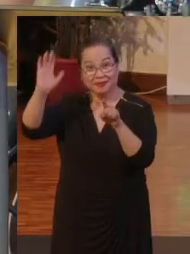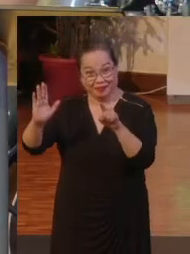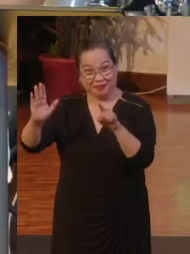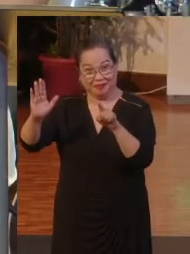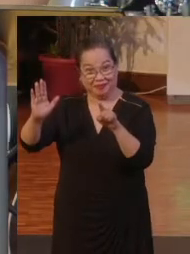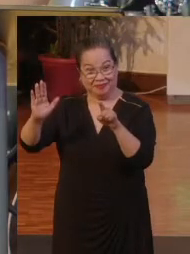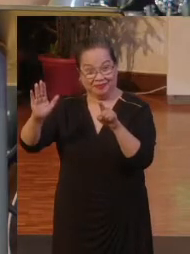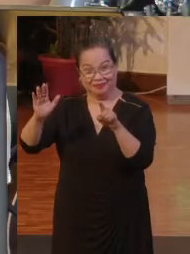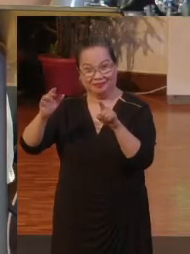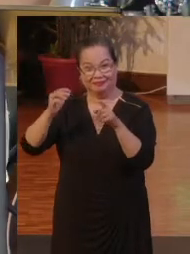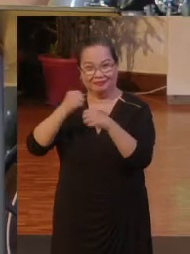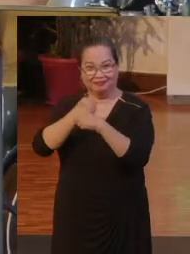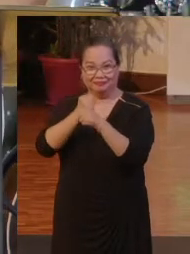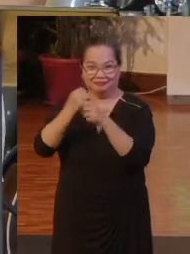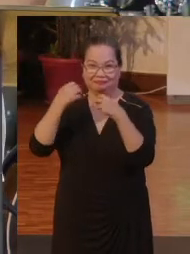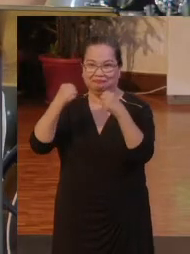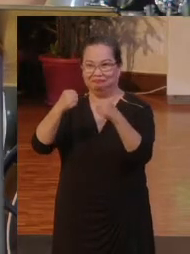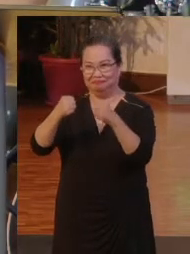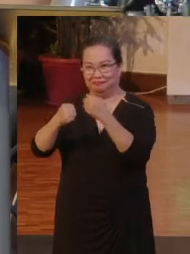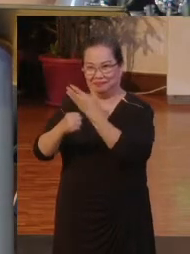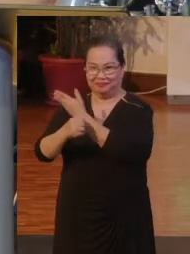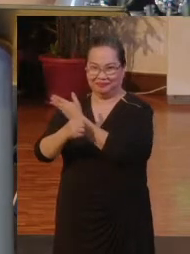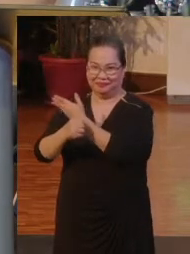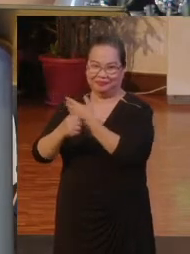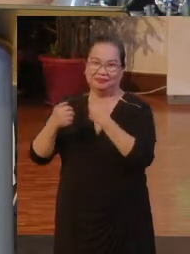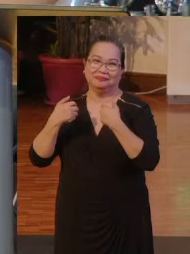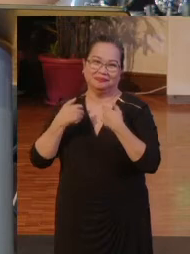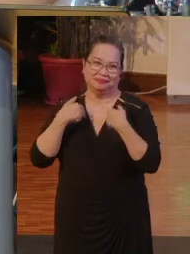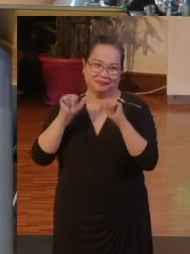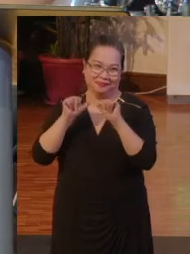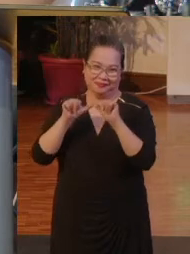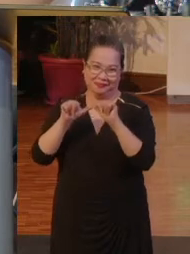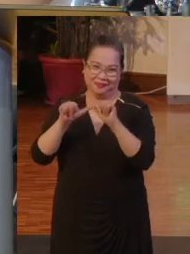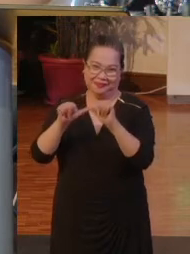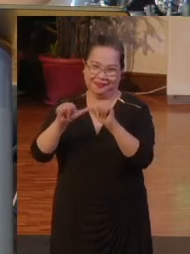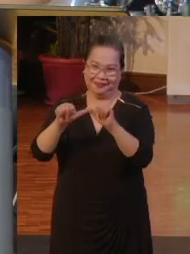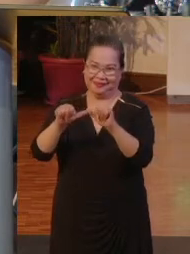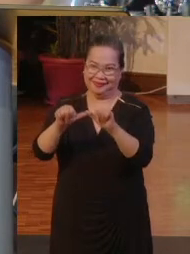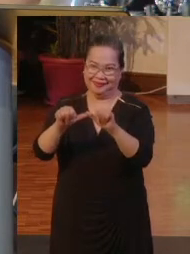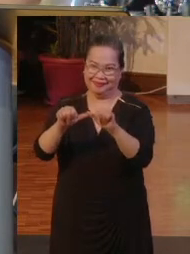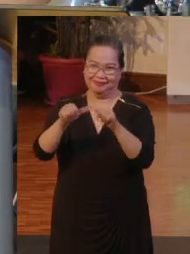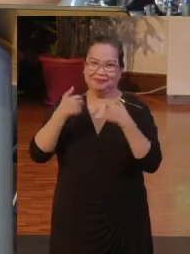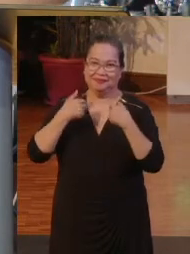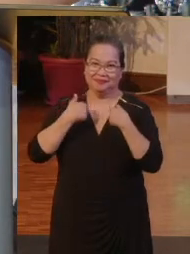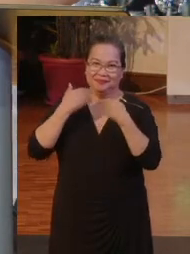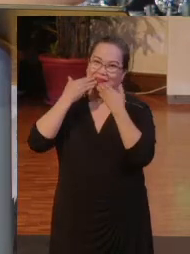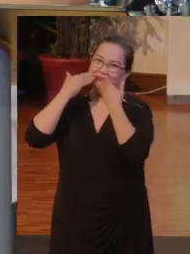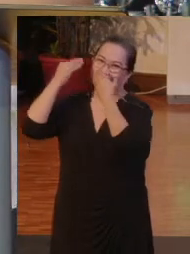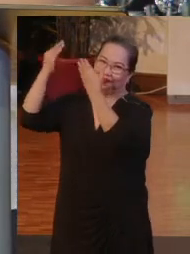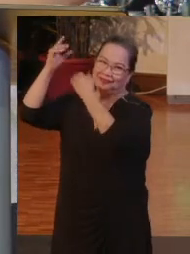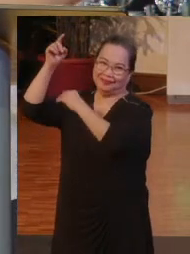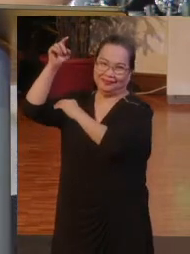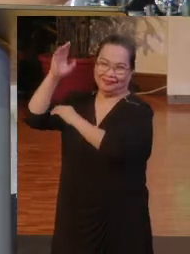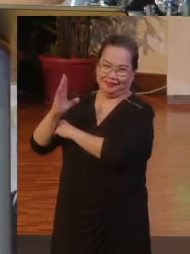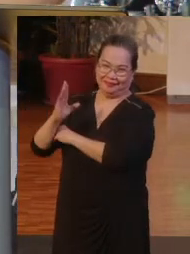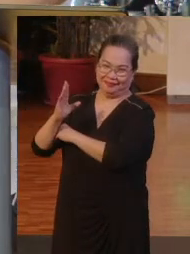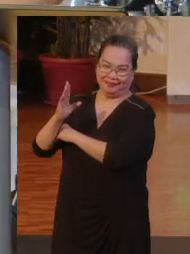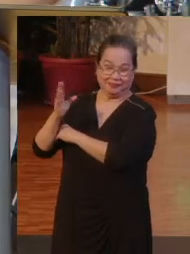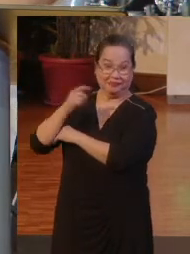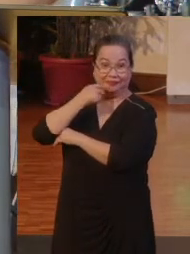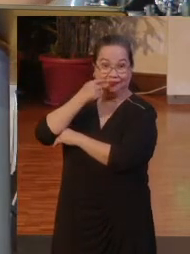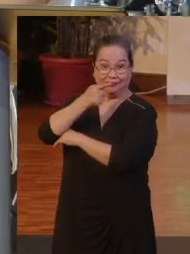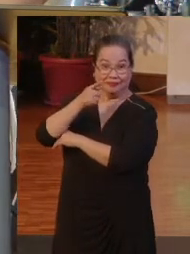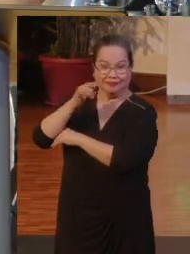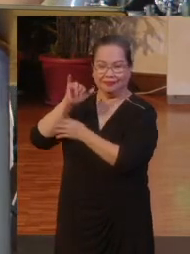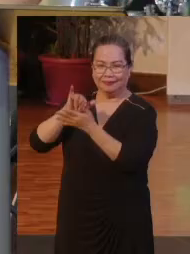ang magpapatibay sa akin, nagpapatuloy po tayo. Nagpapasalamat po tayo. At sabi ko